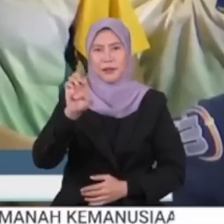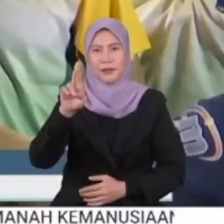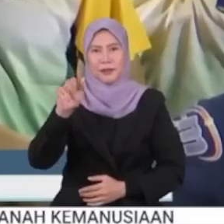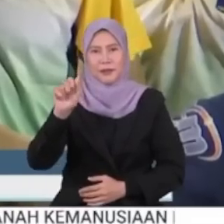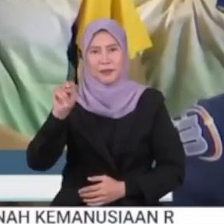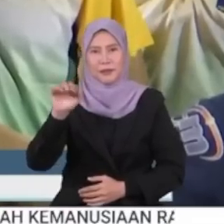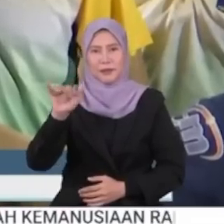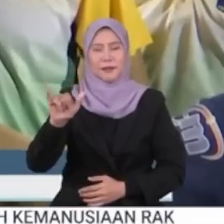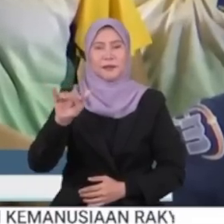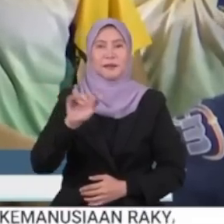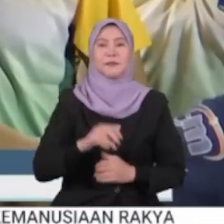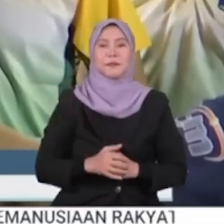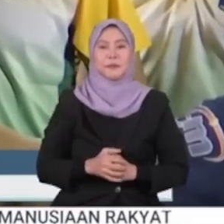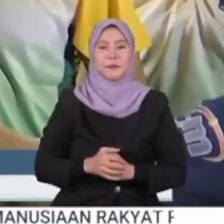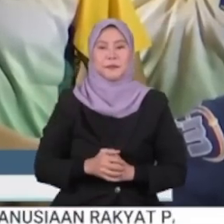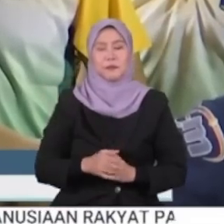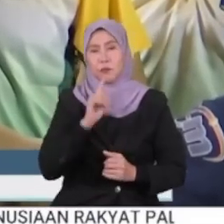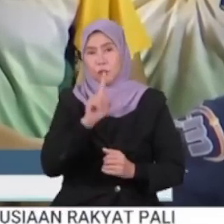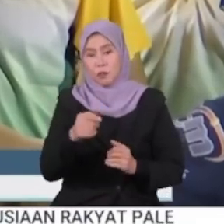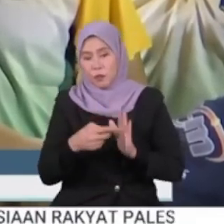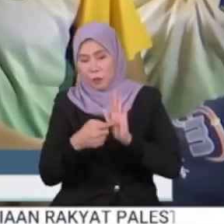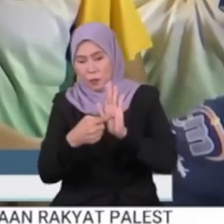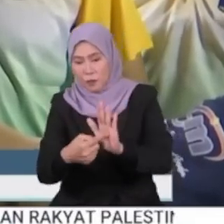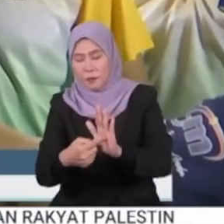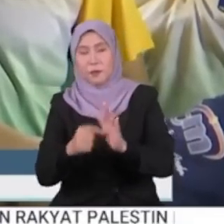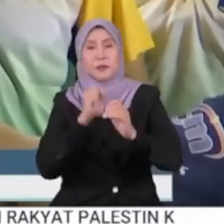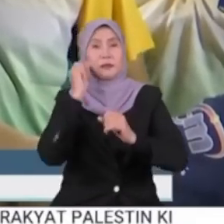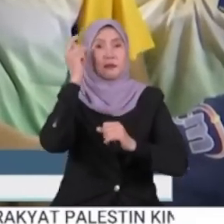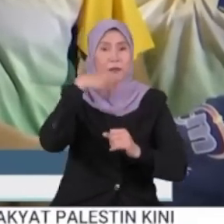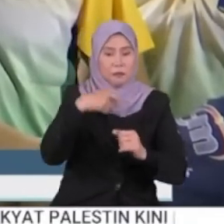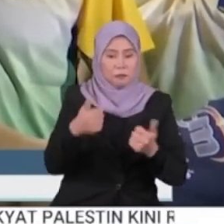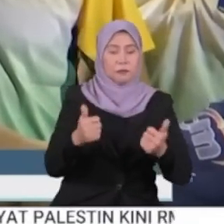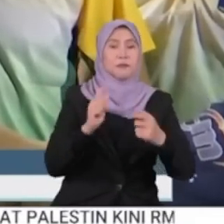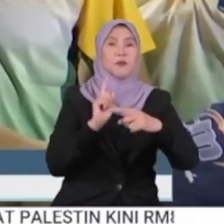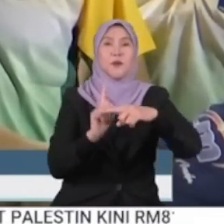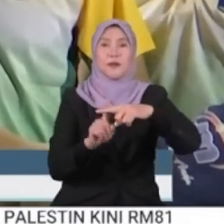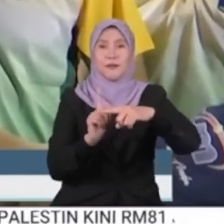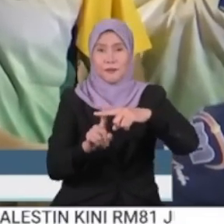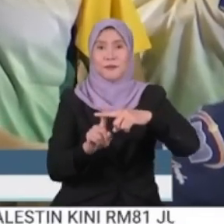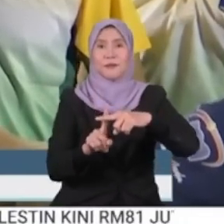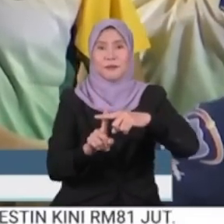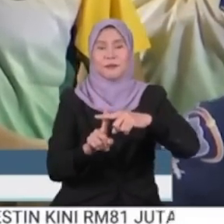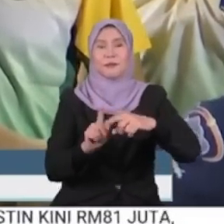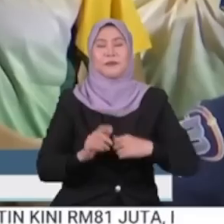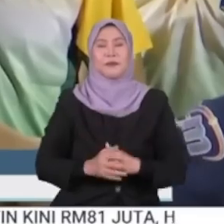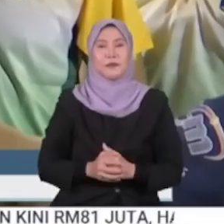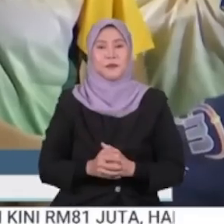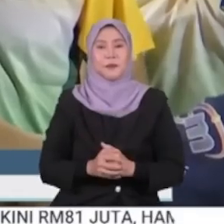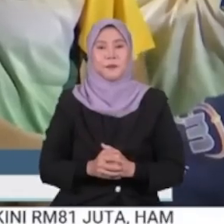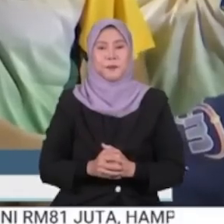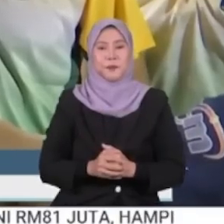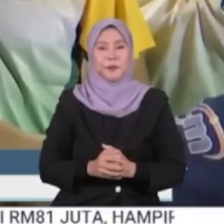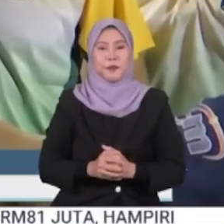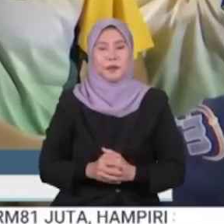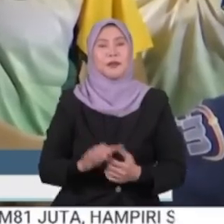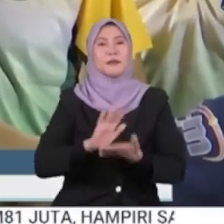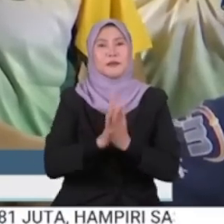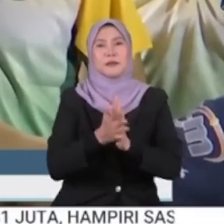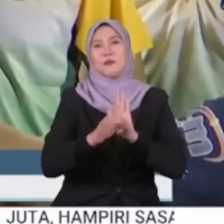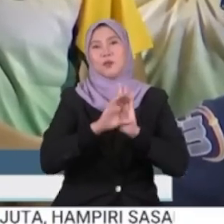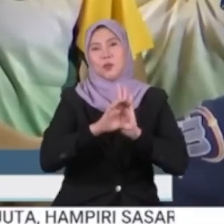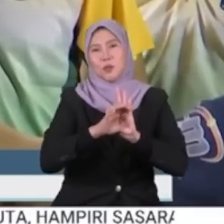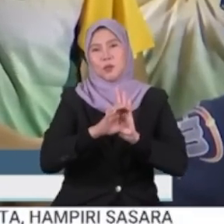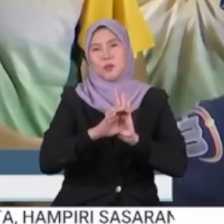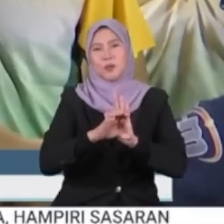Menyangka okay, mereka telah menunjukkan satu sikap yang sangat positif sebenarnya. Jadi ini menjadi